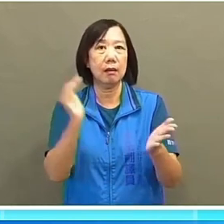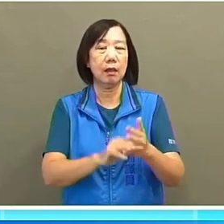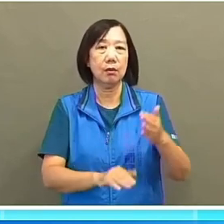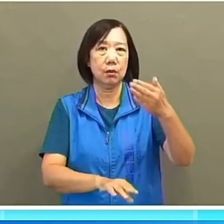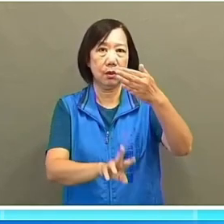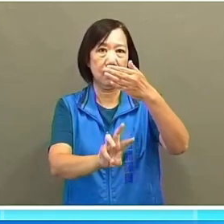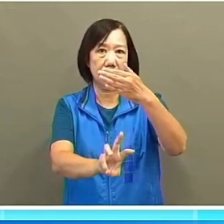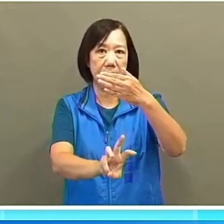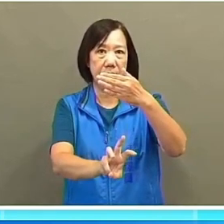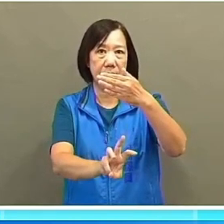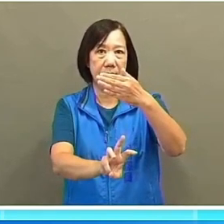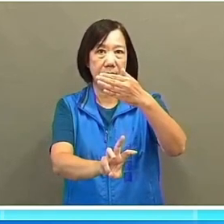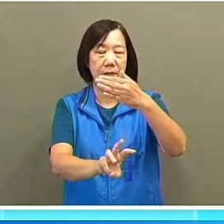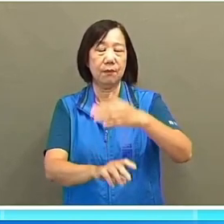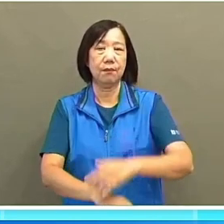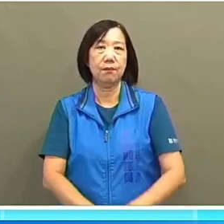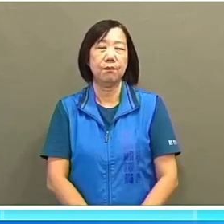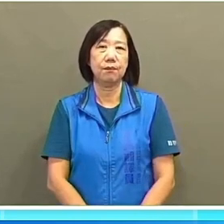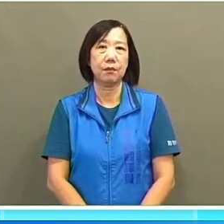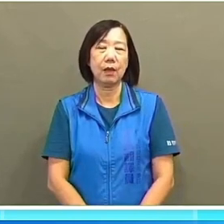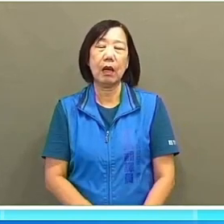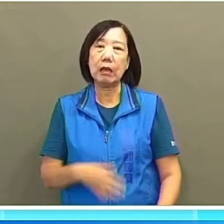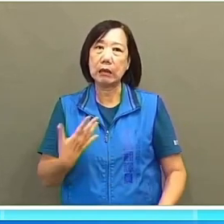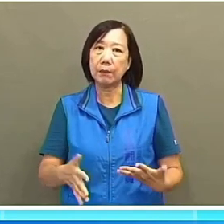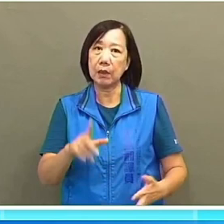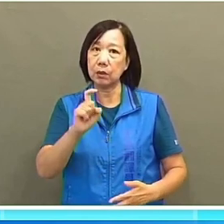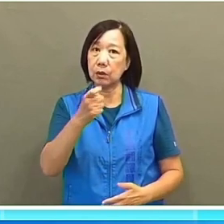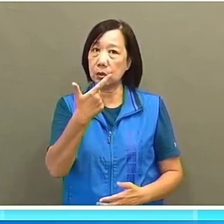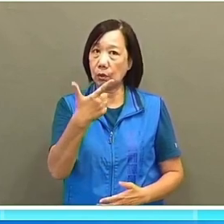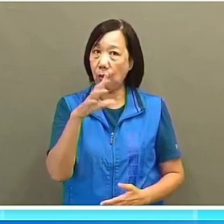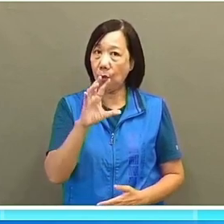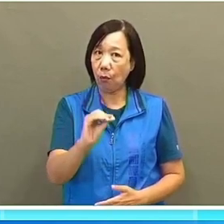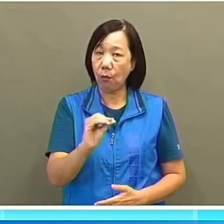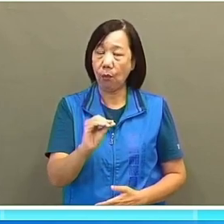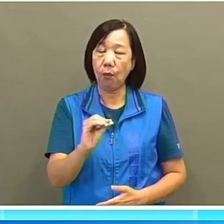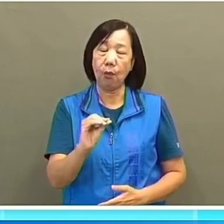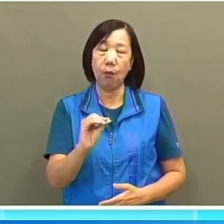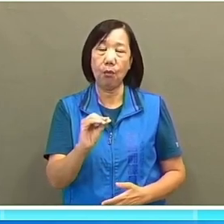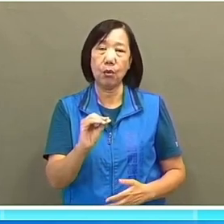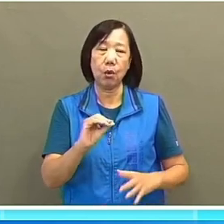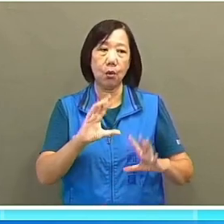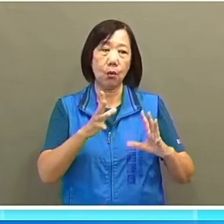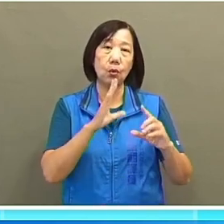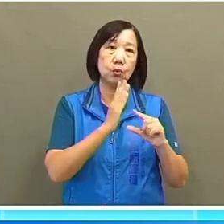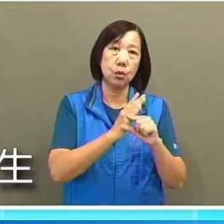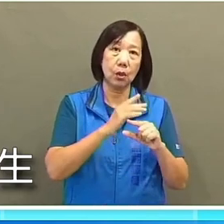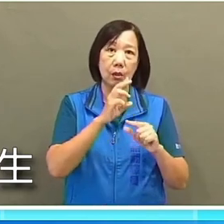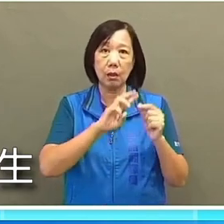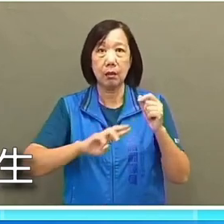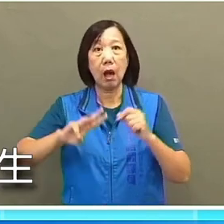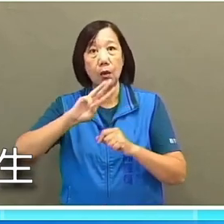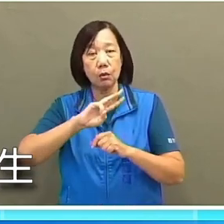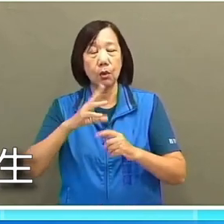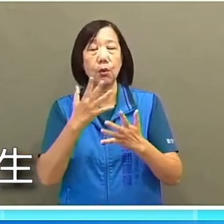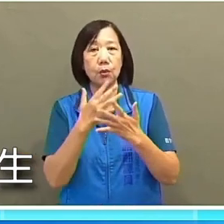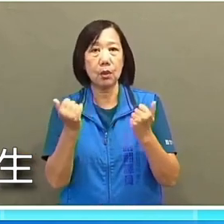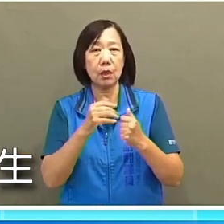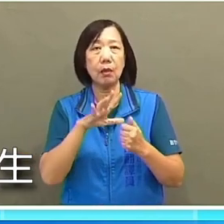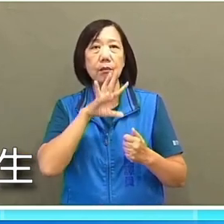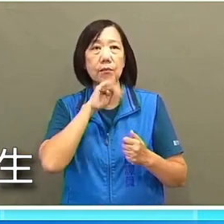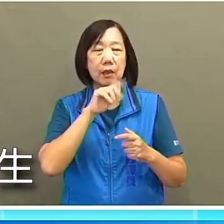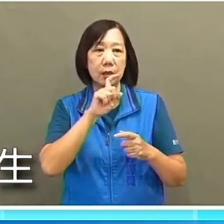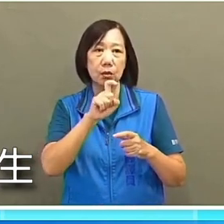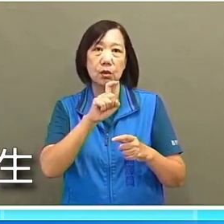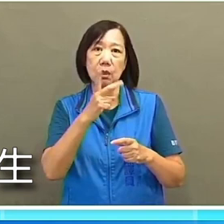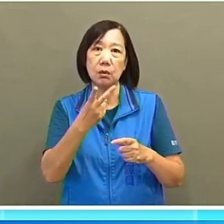9月30号，我们大约有16万名的国高中生，包括满12岁以上的